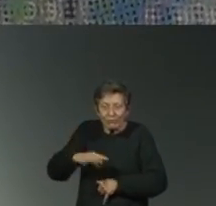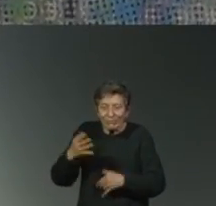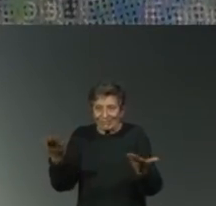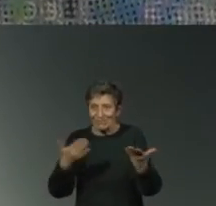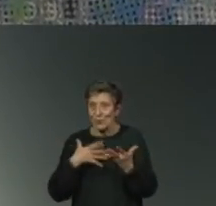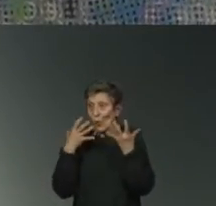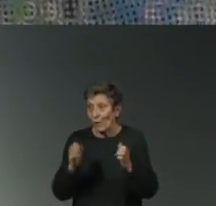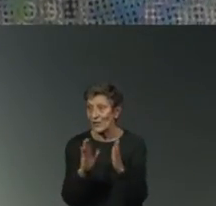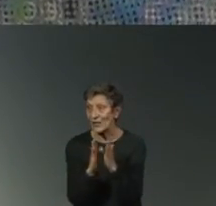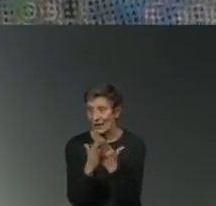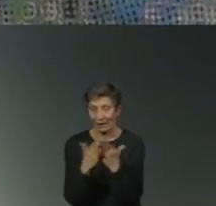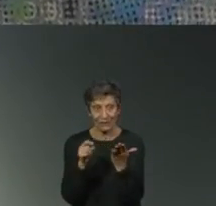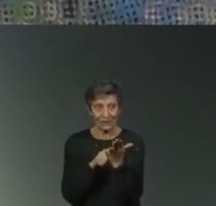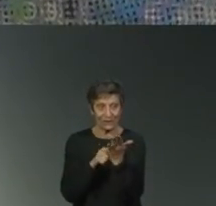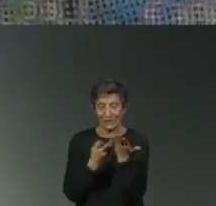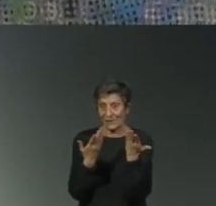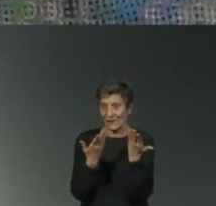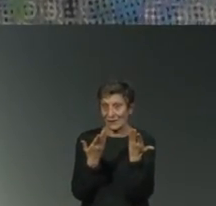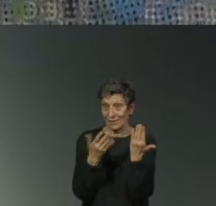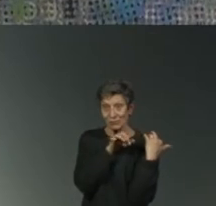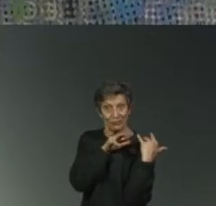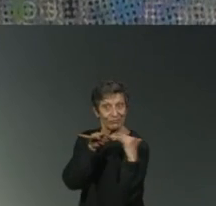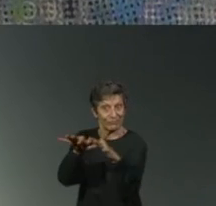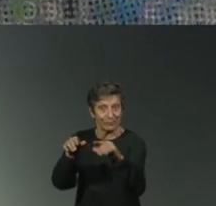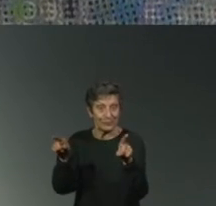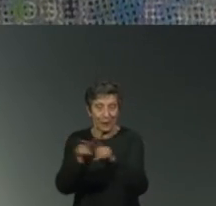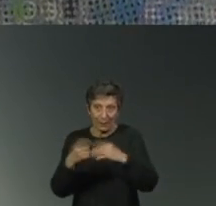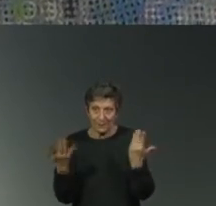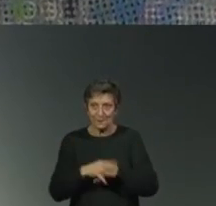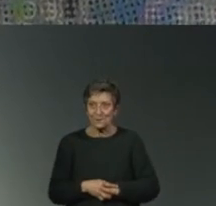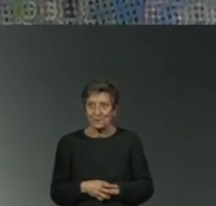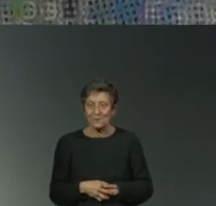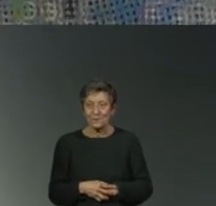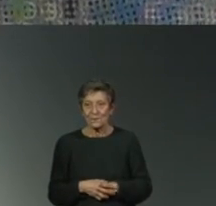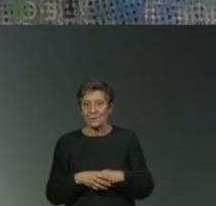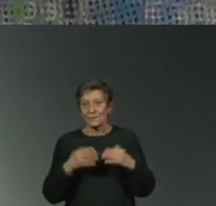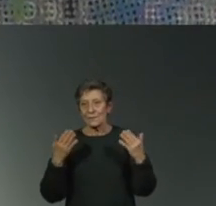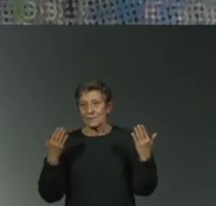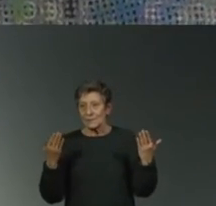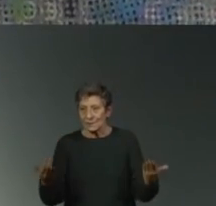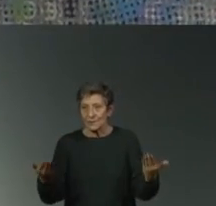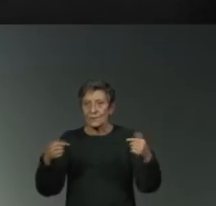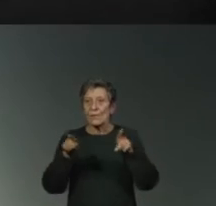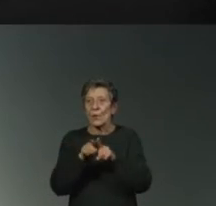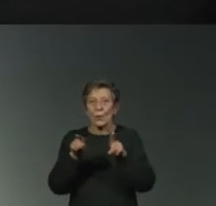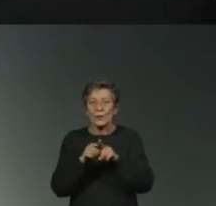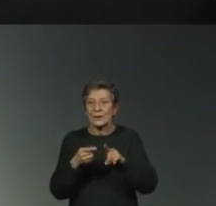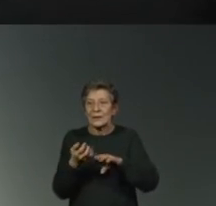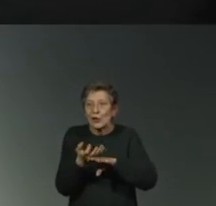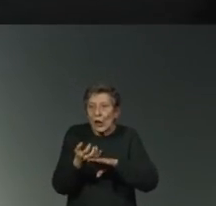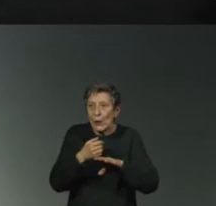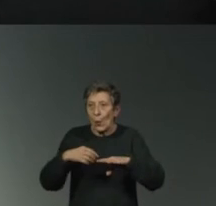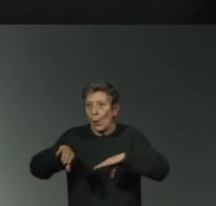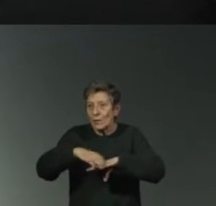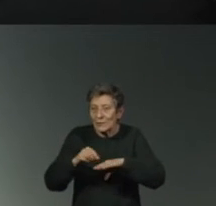livres, de produire des sortilèges littéraires. Et puis, par exemple, Cendrillon,